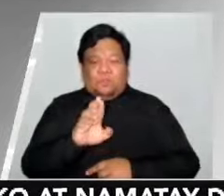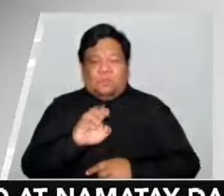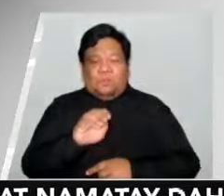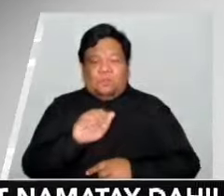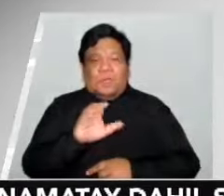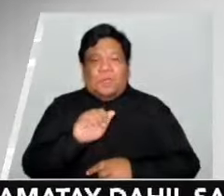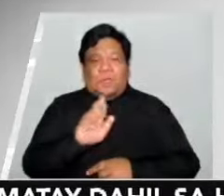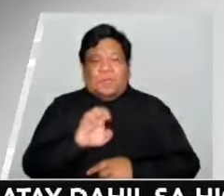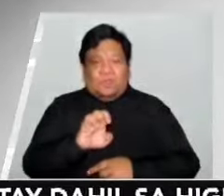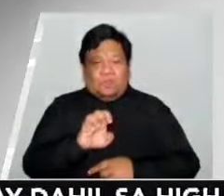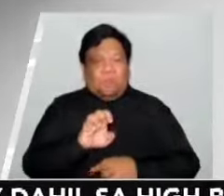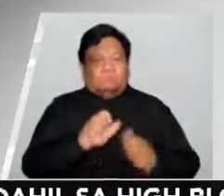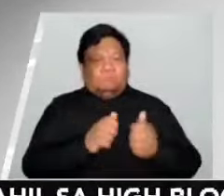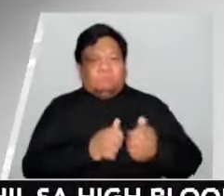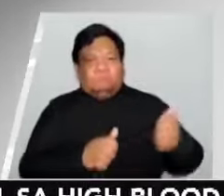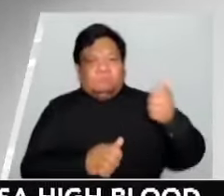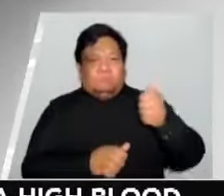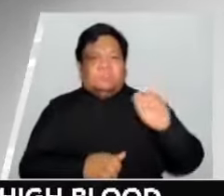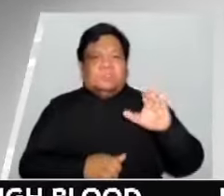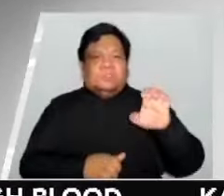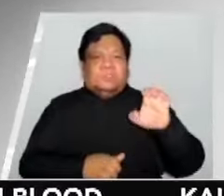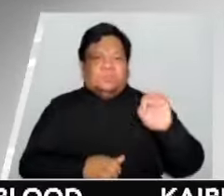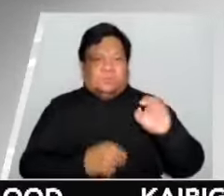yenza hindi raw autorización